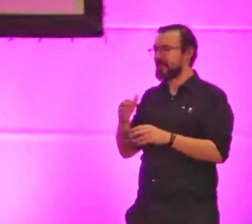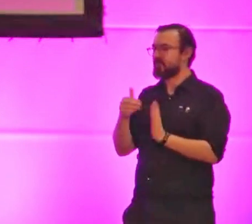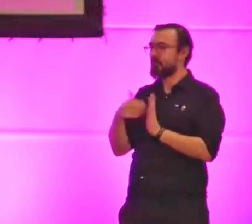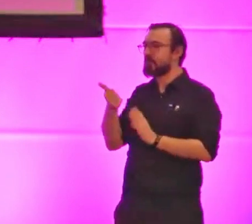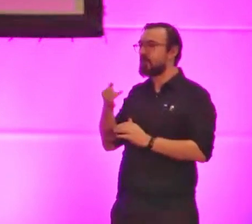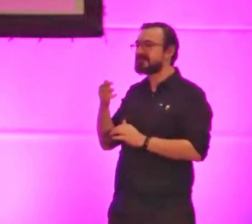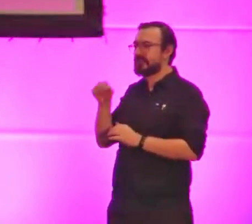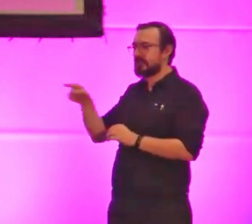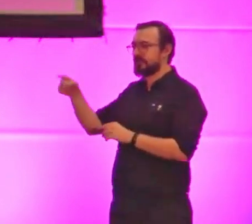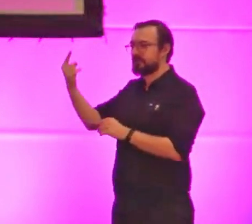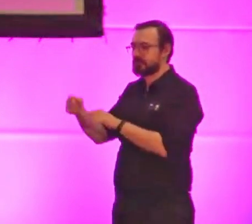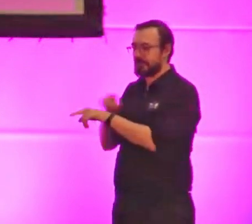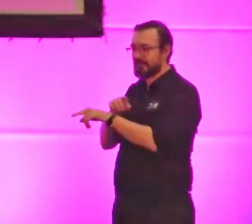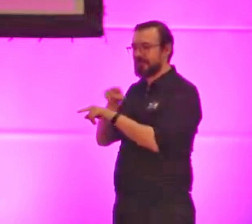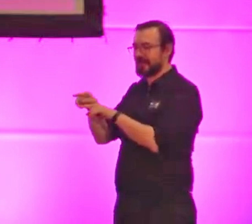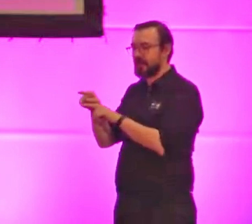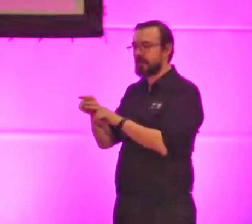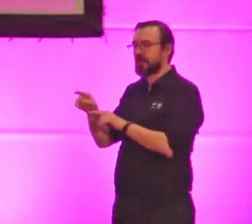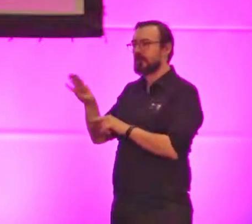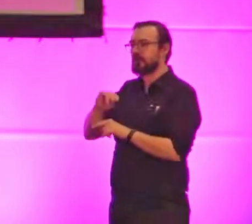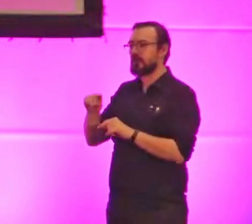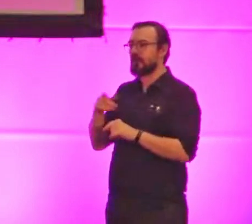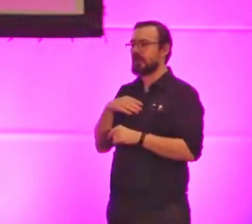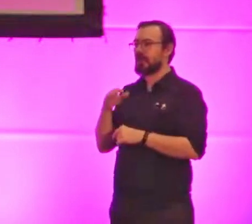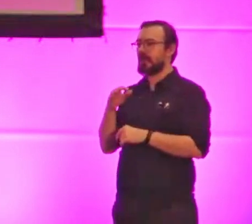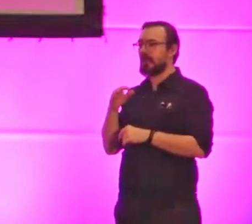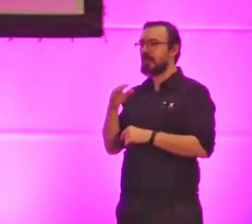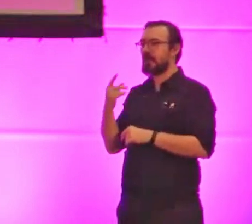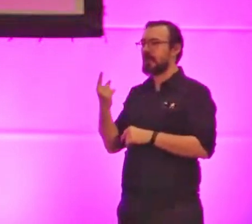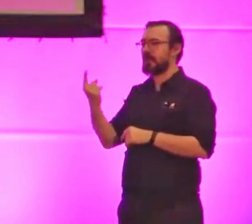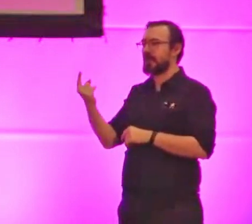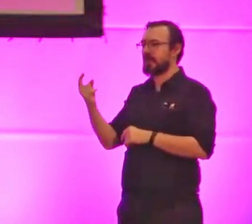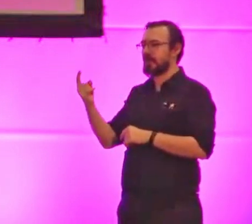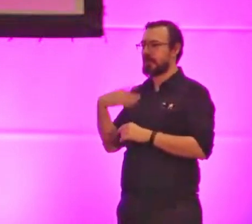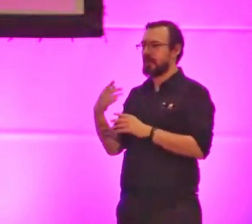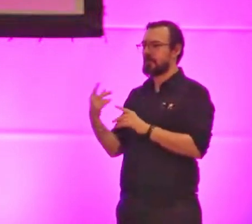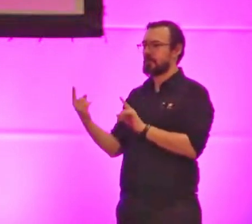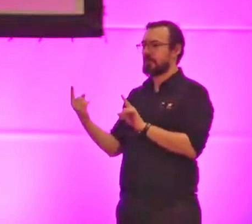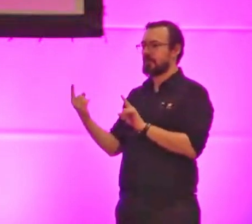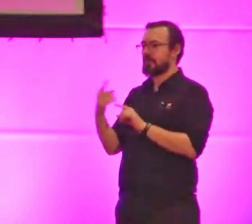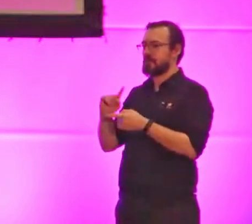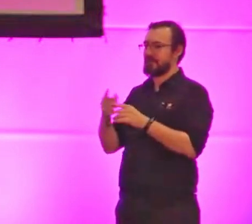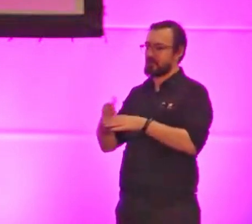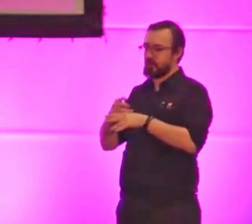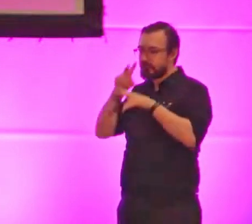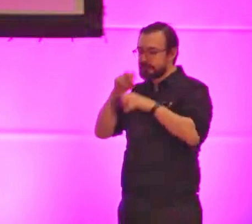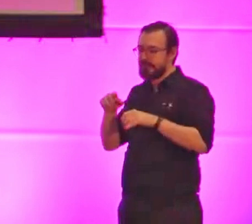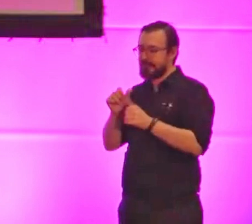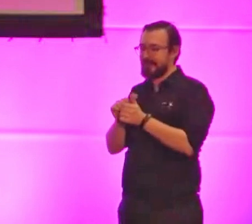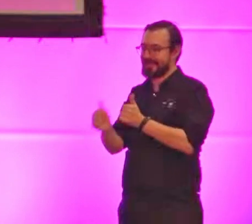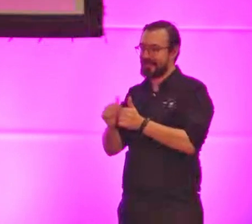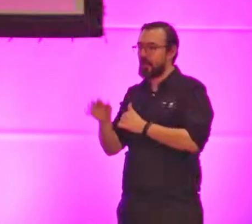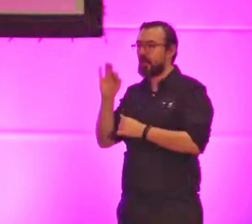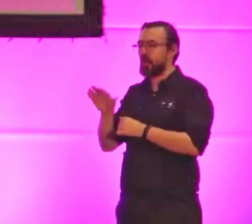lägervakten i Bosnien. Då hade Eva-Marie Häggqvist kommit in och biträtt mig som förundersökningsledare. Och hon